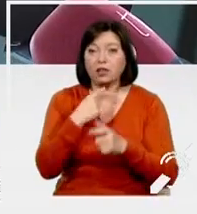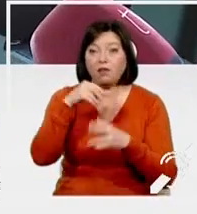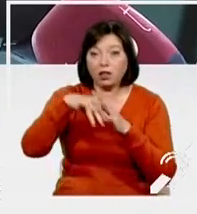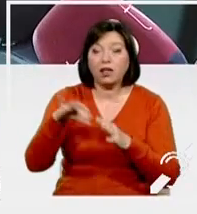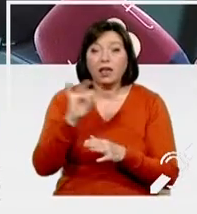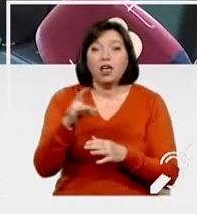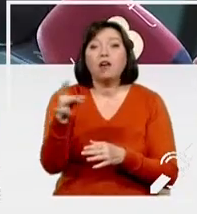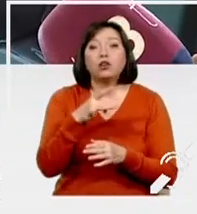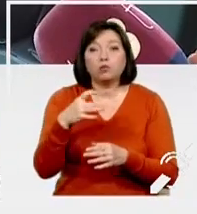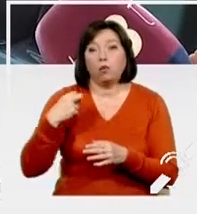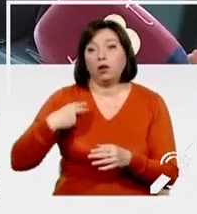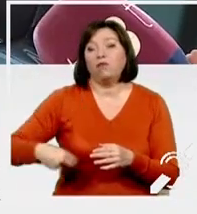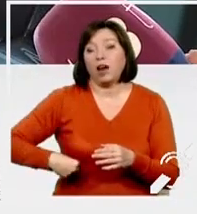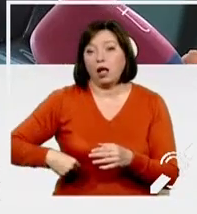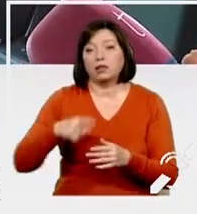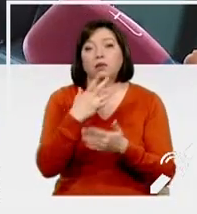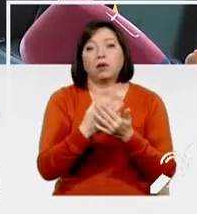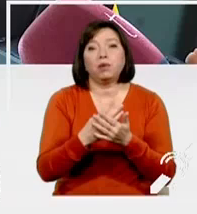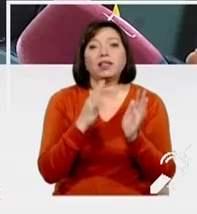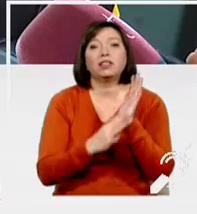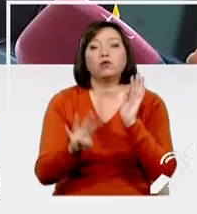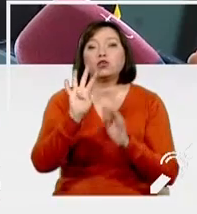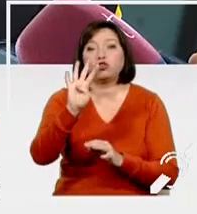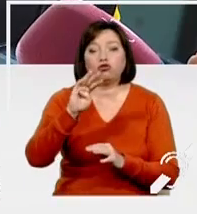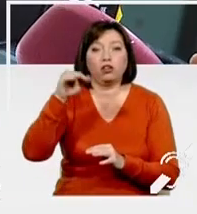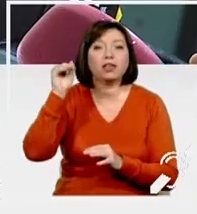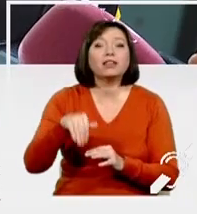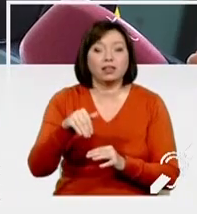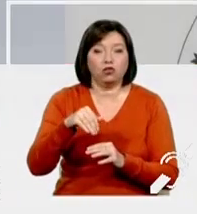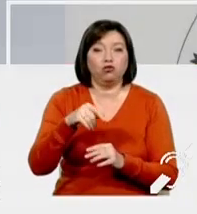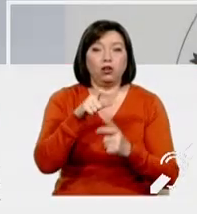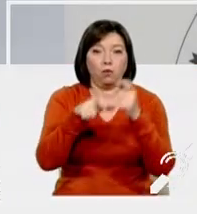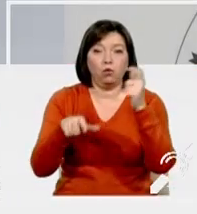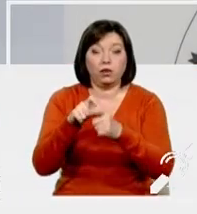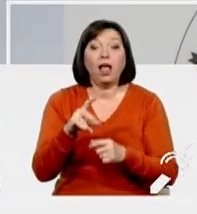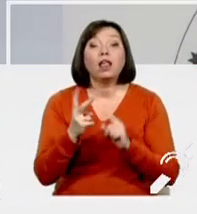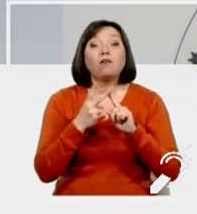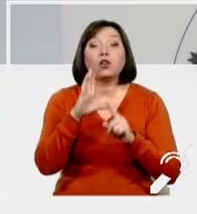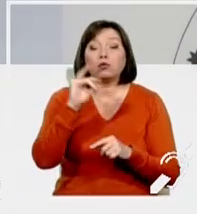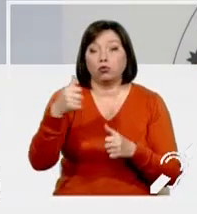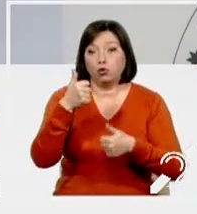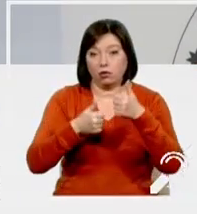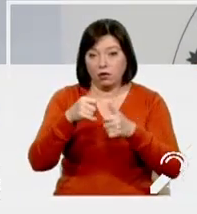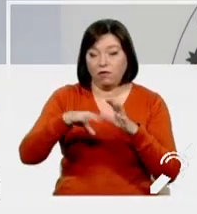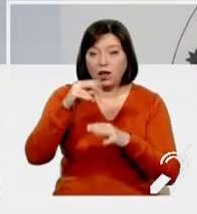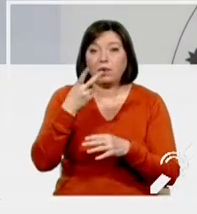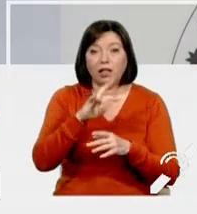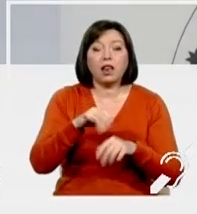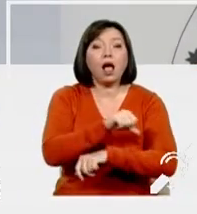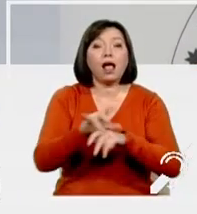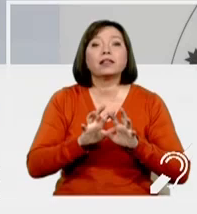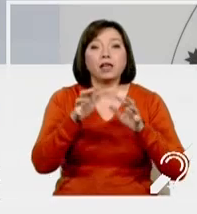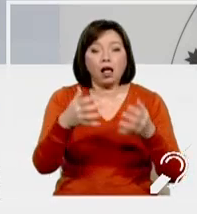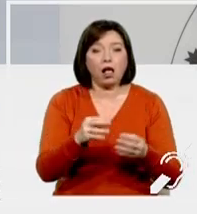și în Republica Franceză circa 94.000 de buletine de vot. La al doilea tur de scrutin pentru diaspora